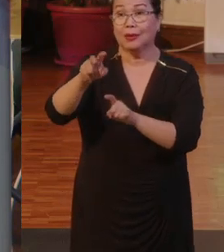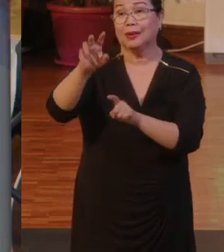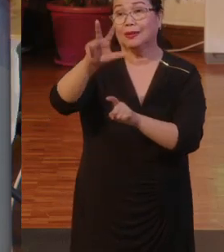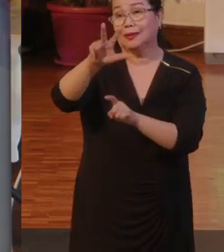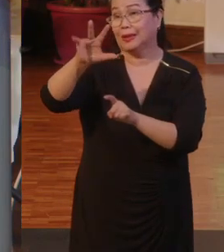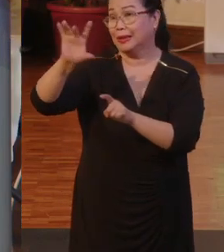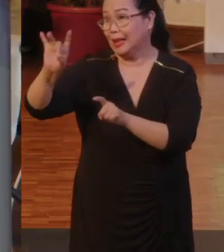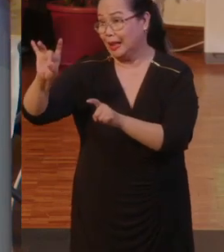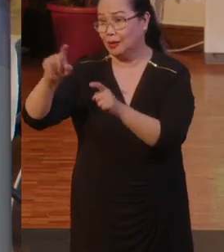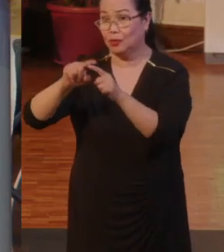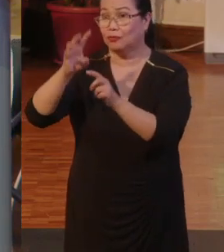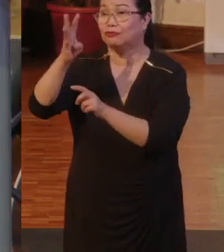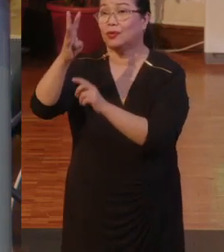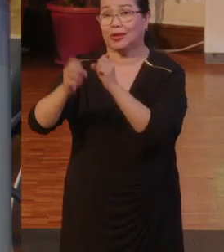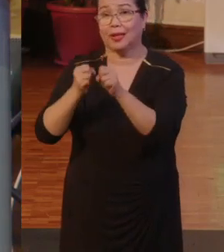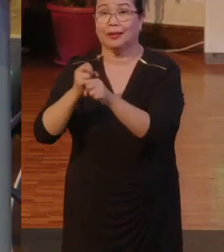years.